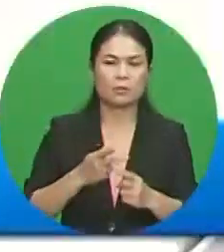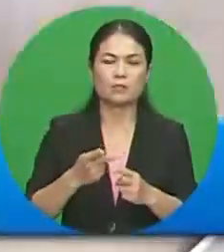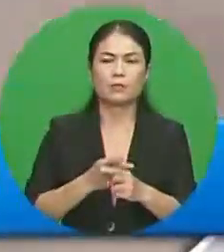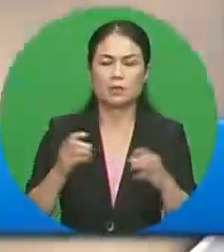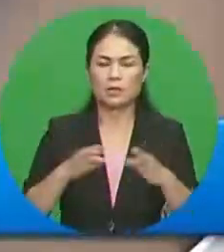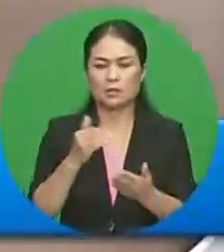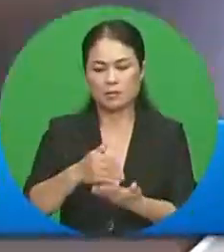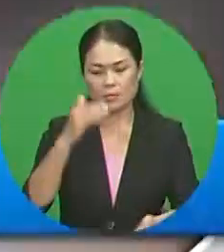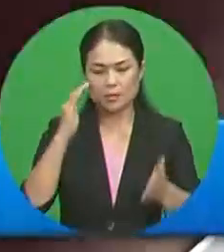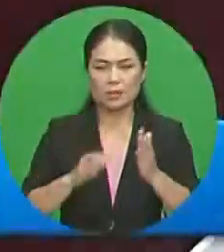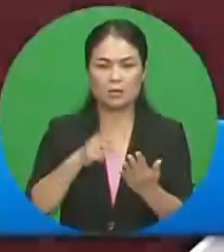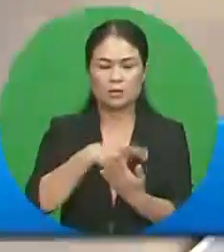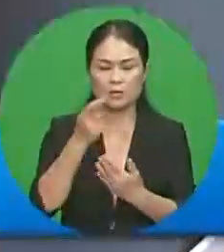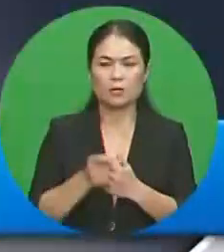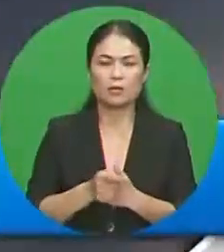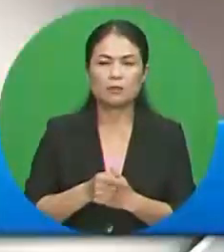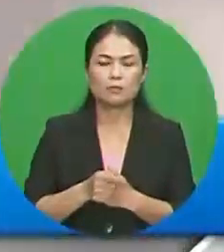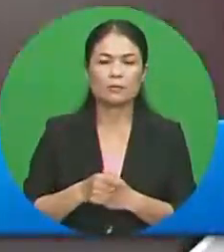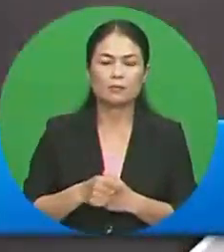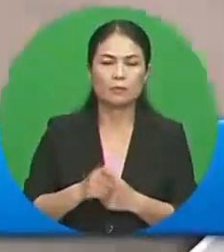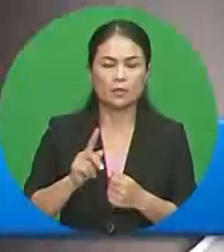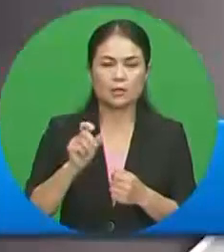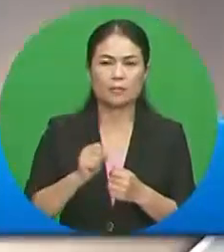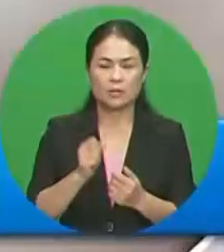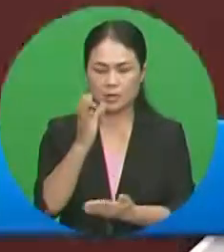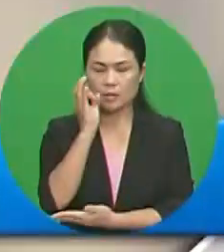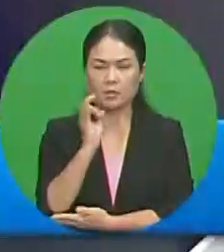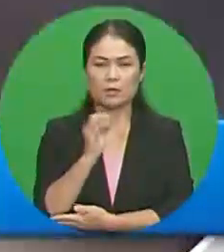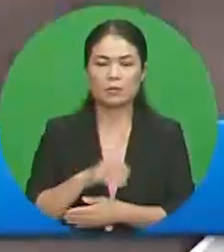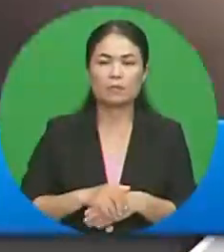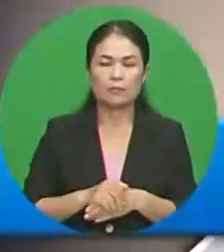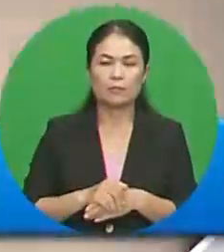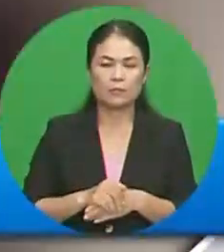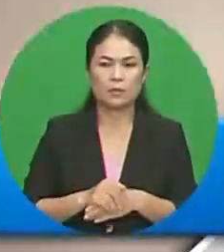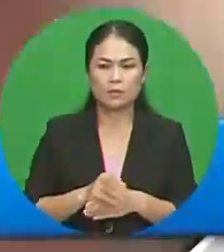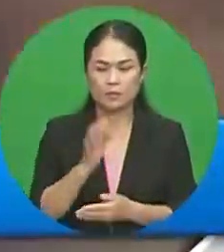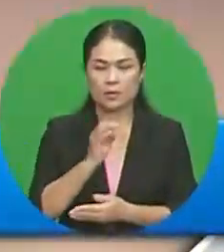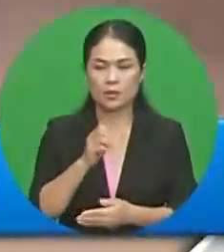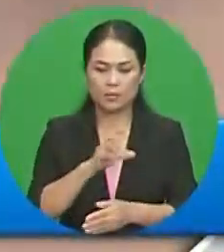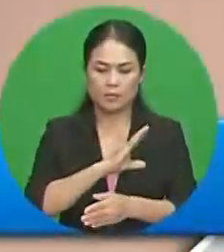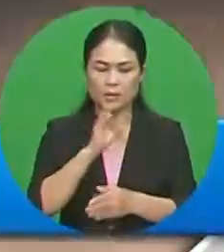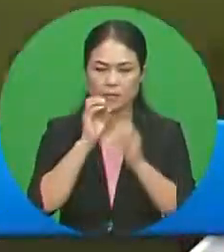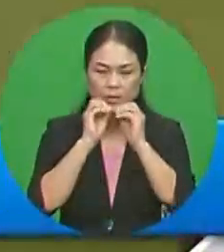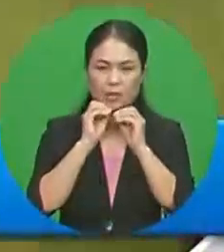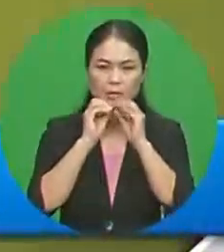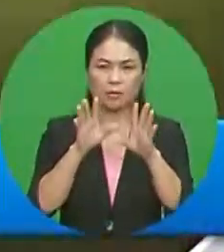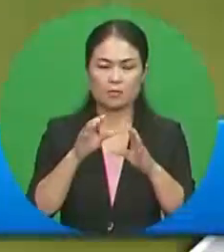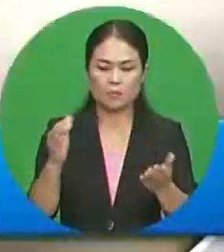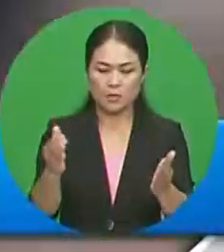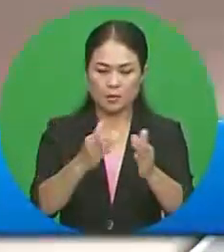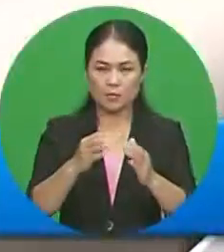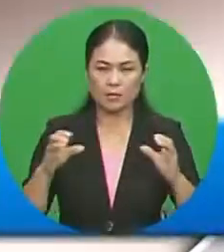យនឹងក្រុមនិស្សិតនៃកម្មវិធី Student for Trump នៅឯព្រះវិហារ Dream City Church ប៉ូលីសបានប្រកាសថាការប្រមូល